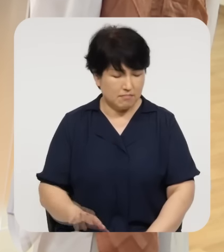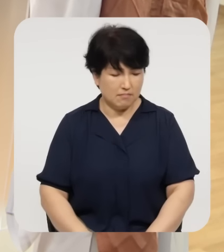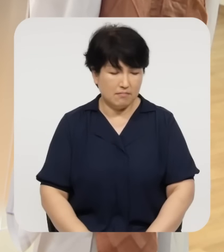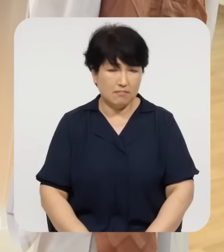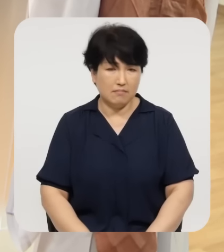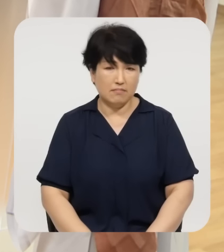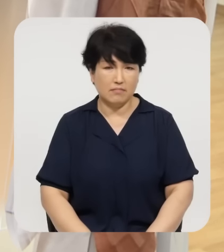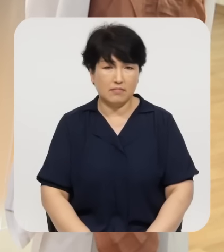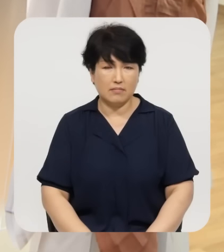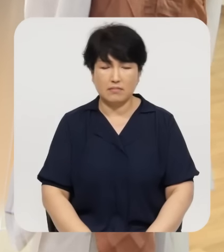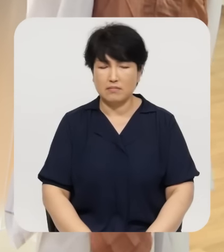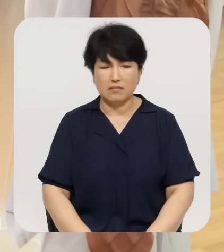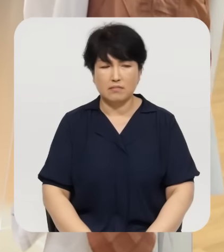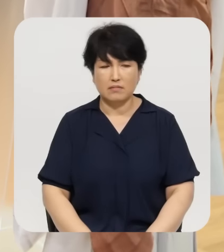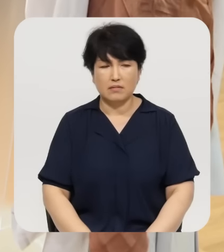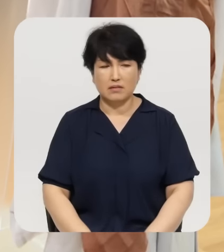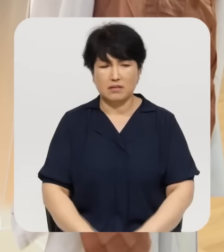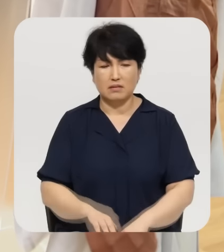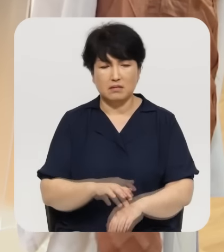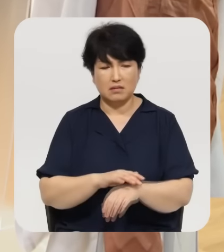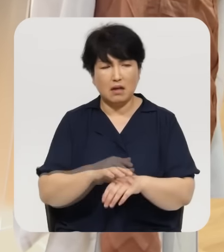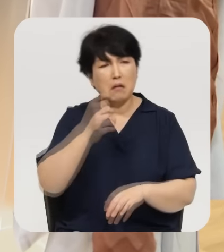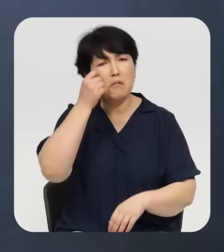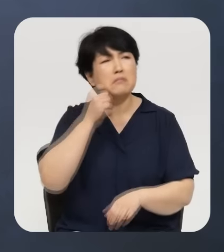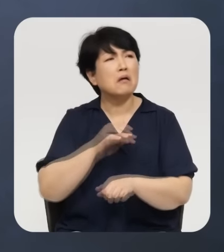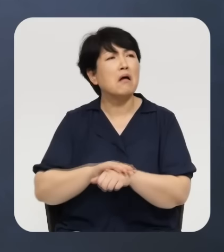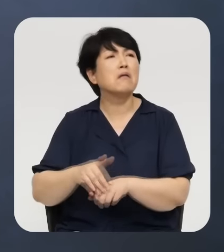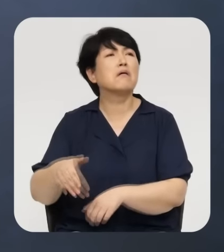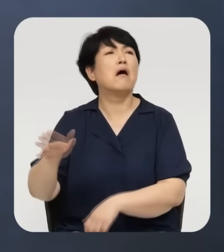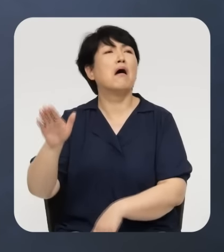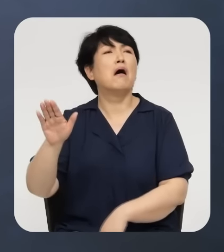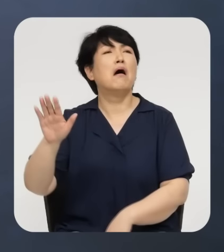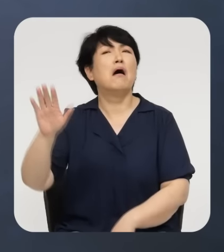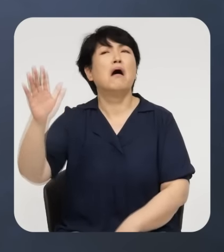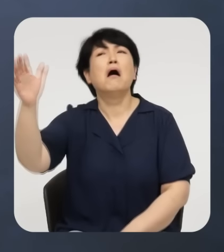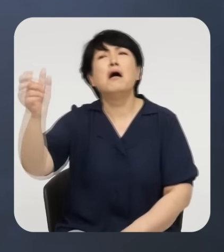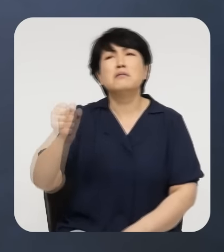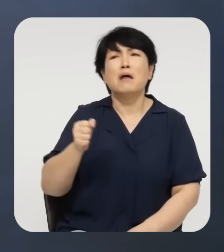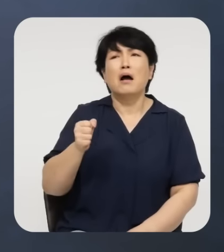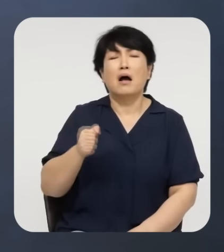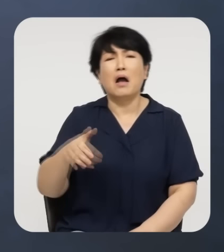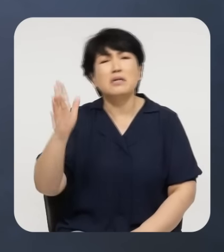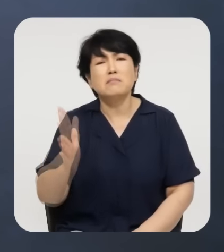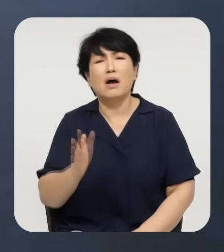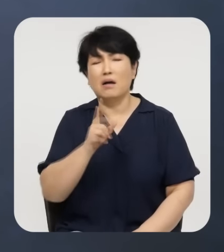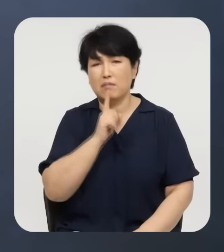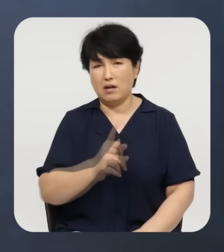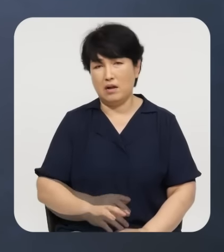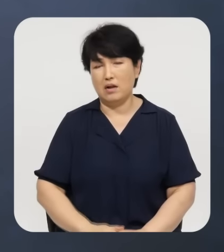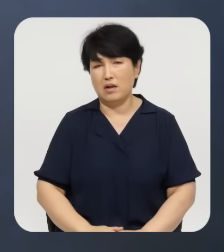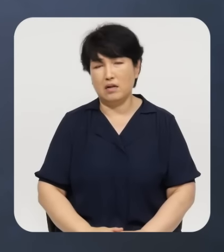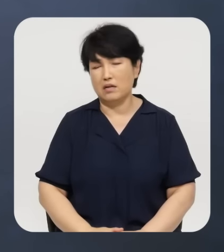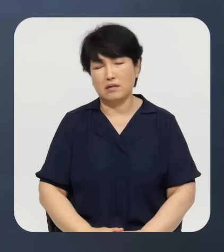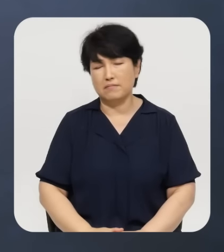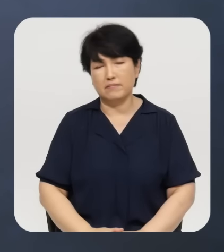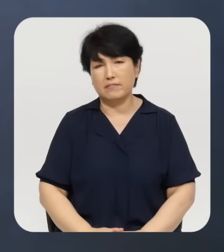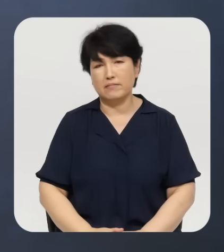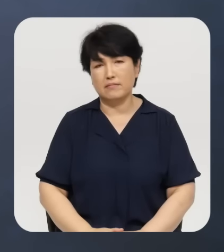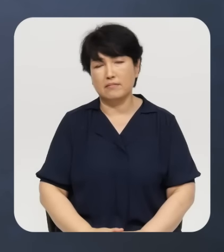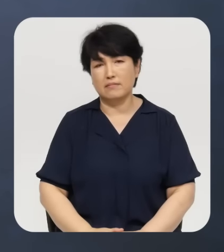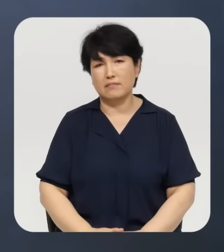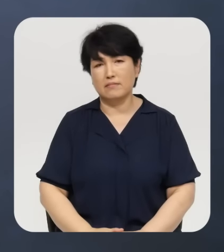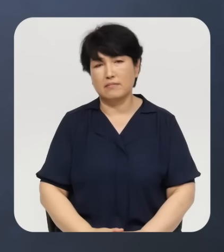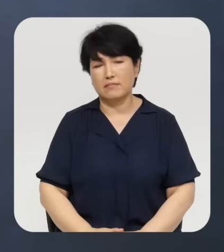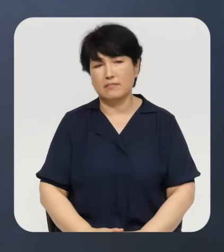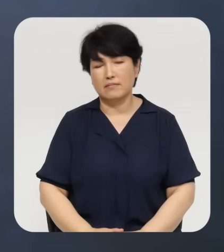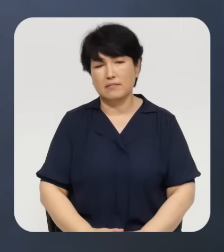잘 가. 아이고, 잘 가 그 말은 잘 가라 그러나 가지 마라 이 얘기예요.